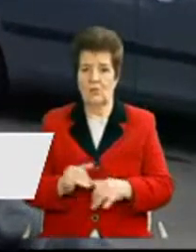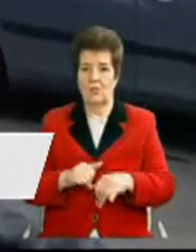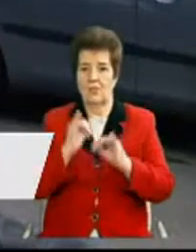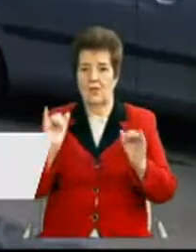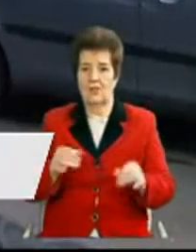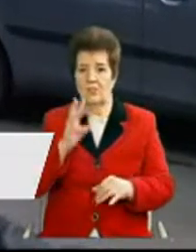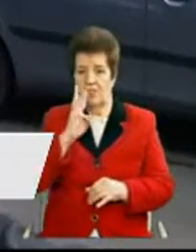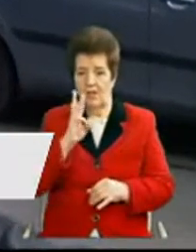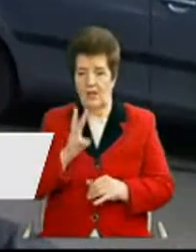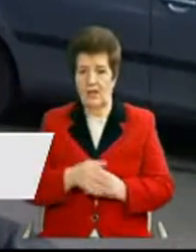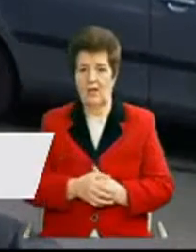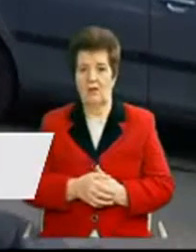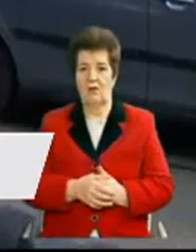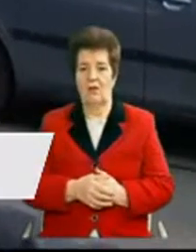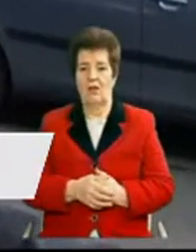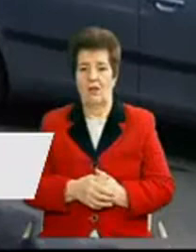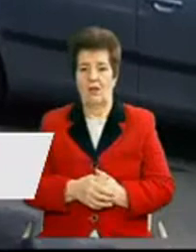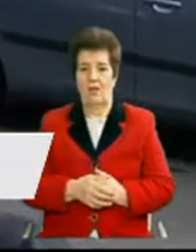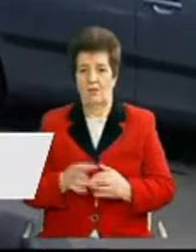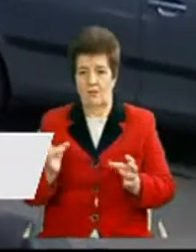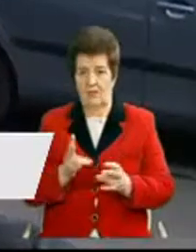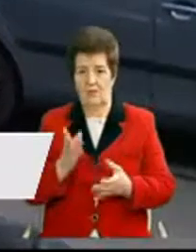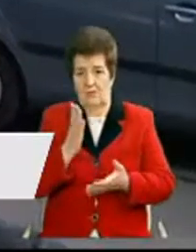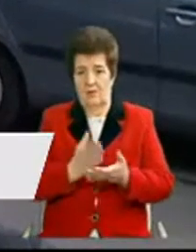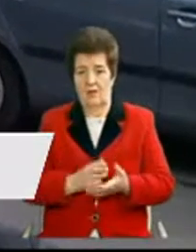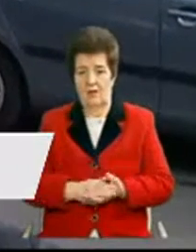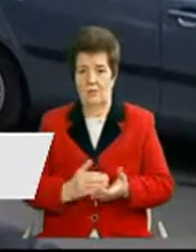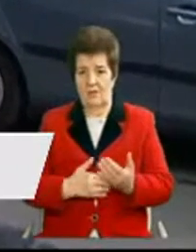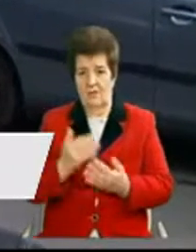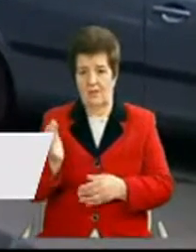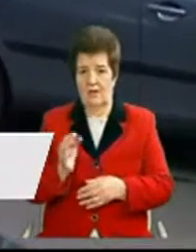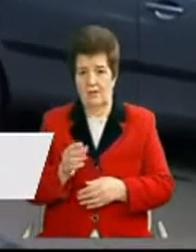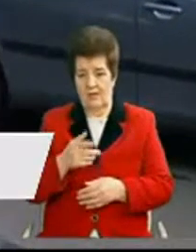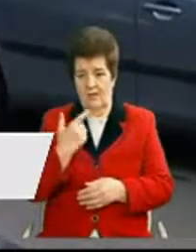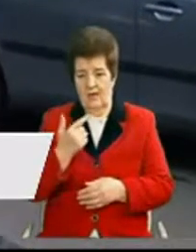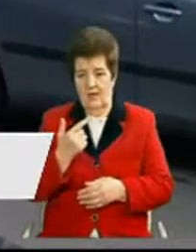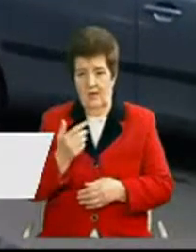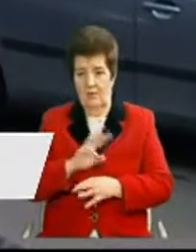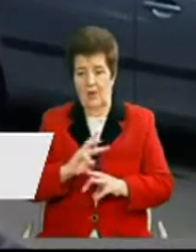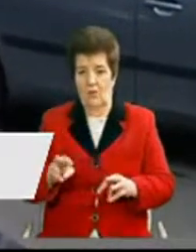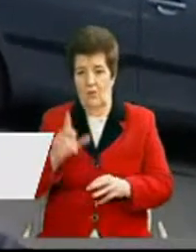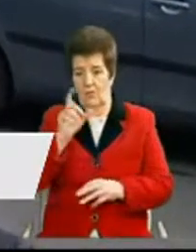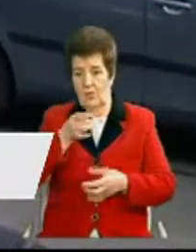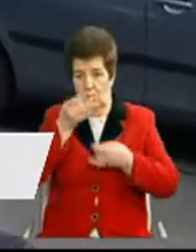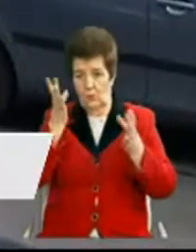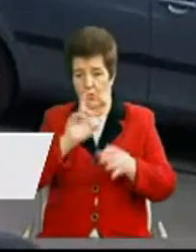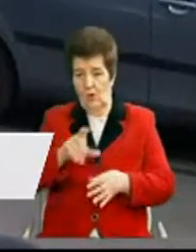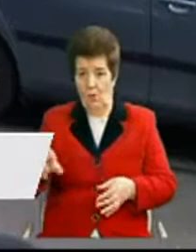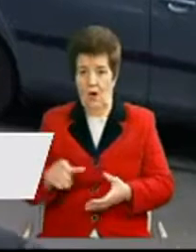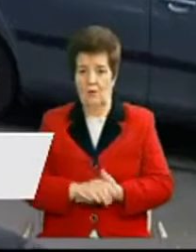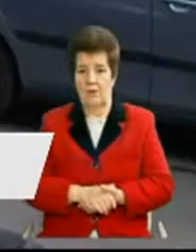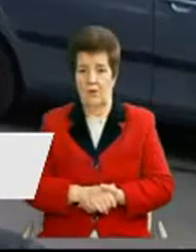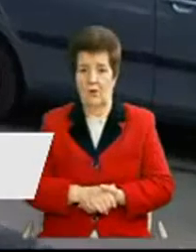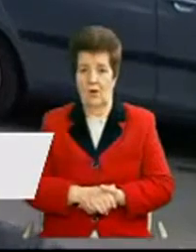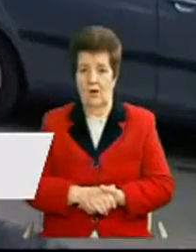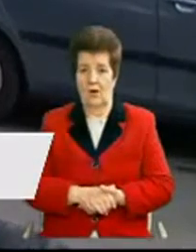creșterea salariilor, pensiilor, de, și la urmă urmi chiar și de ridicarea nivelului de cultură a oamenilor, a populației, că ceea ce